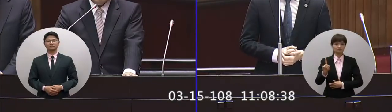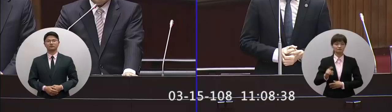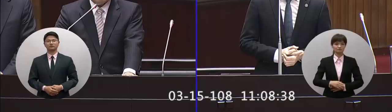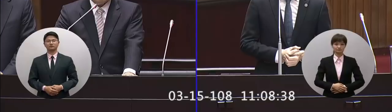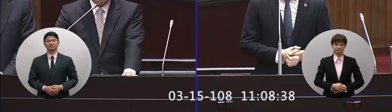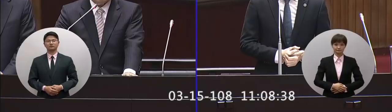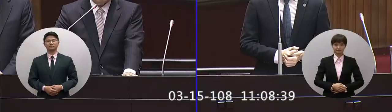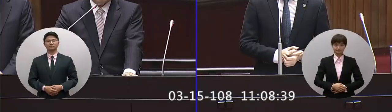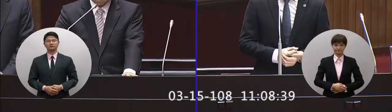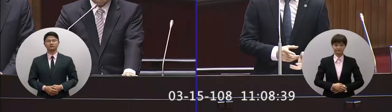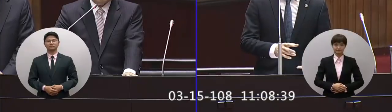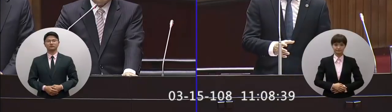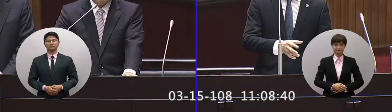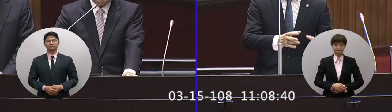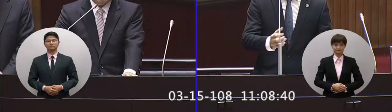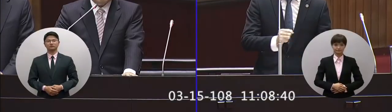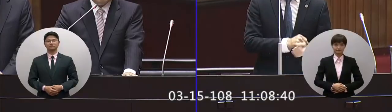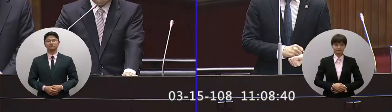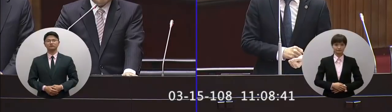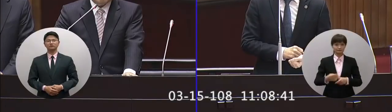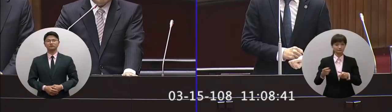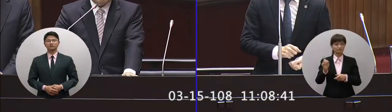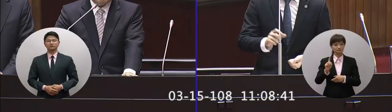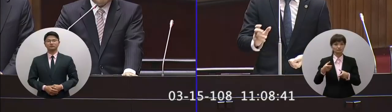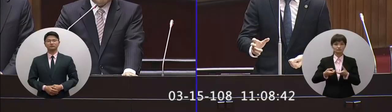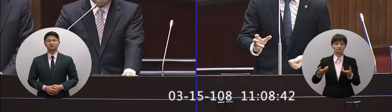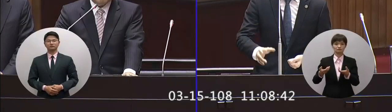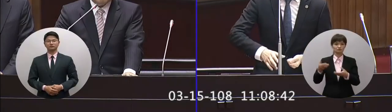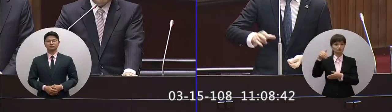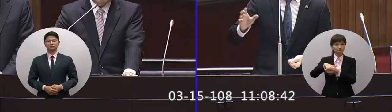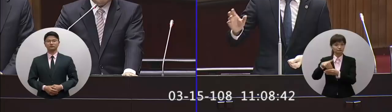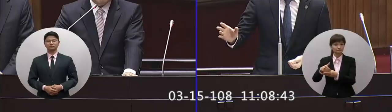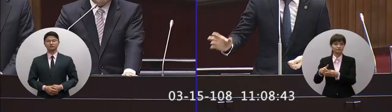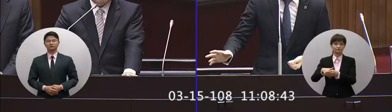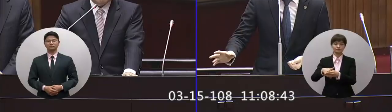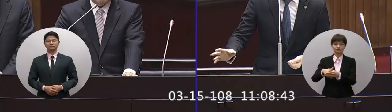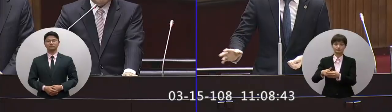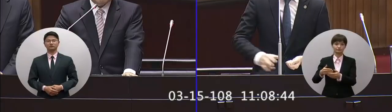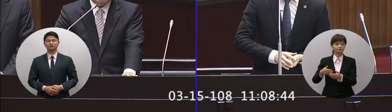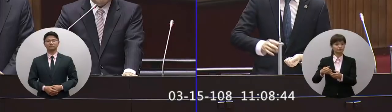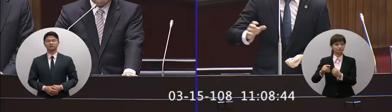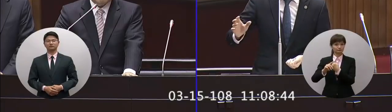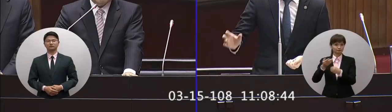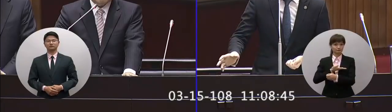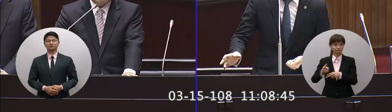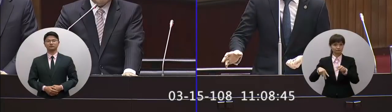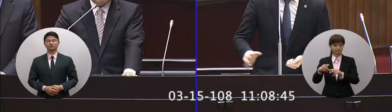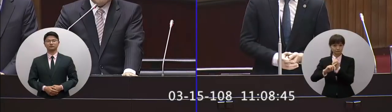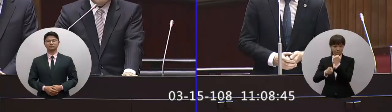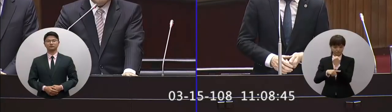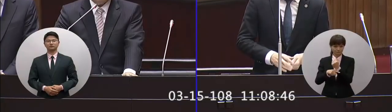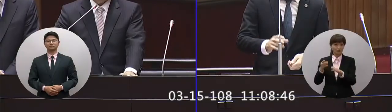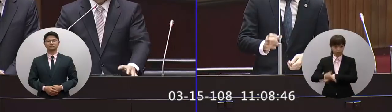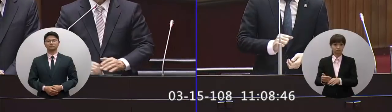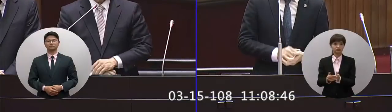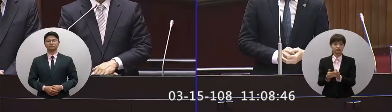所谓的这个公道，啥物施行法嘛有过啦吼，嘛进赴二读，到时协商的时阵来讲。